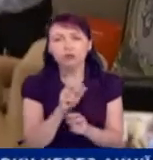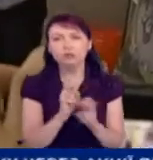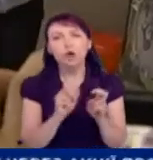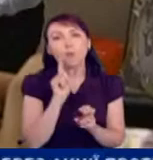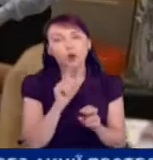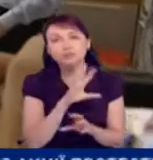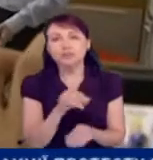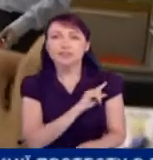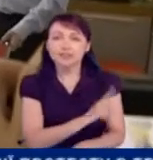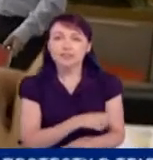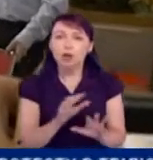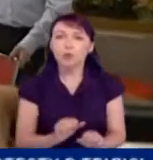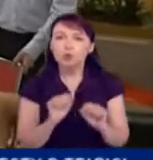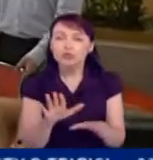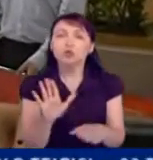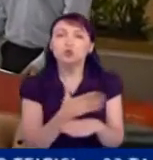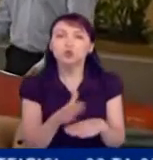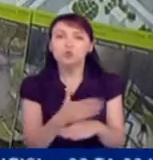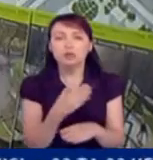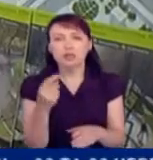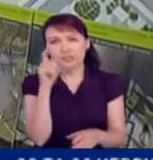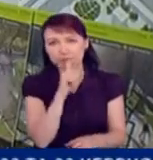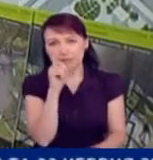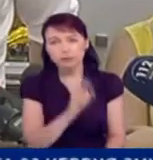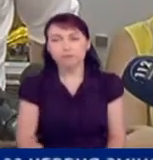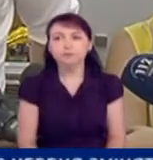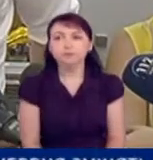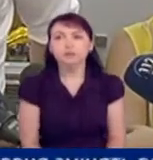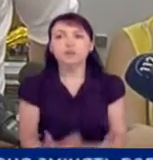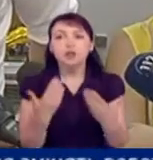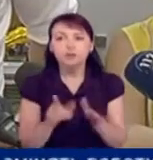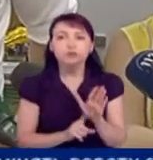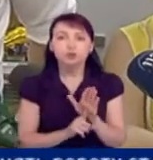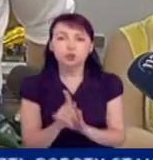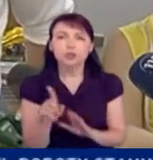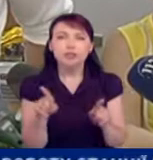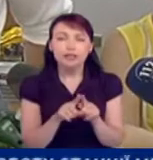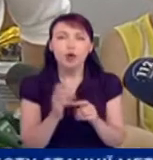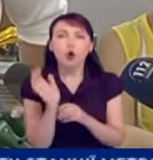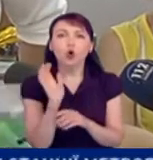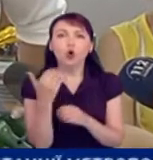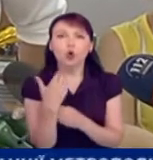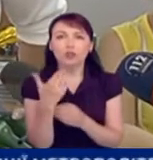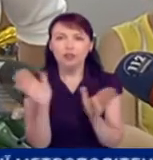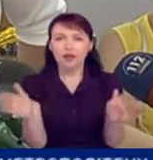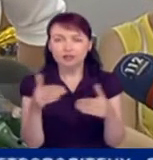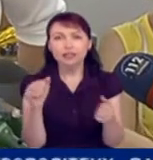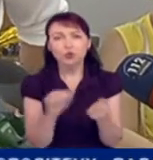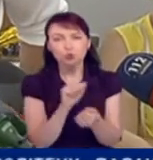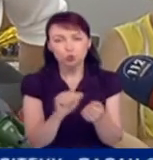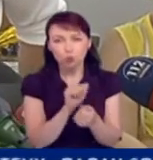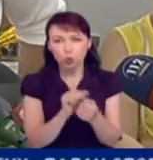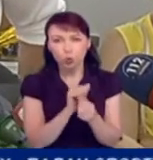сили покладуть на сортування сміття. Ми вже почали ставити такі контейнери для сухої фракції, так